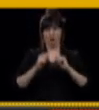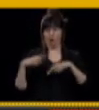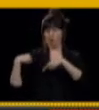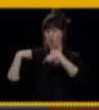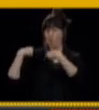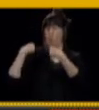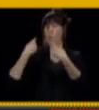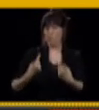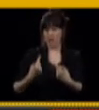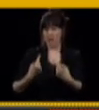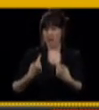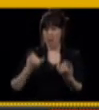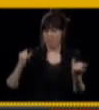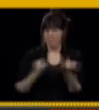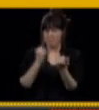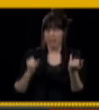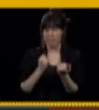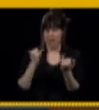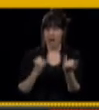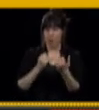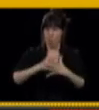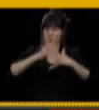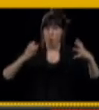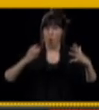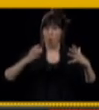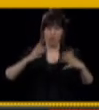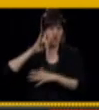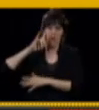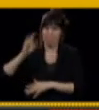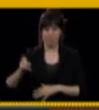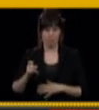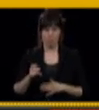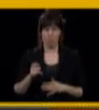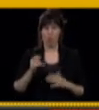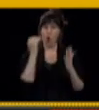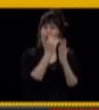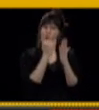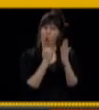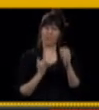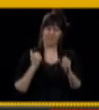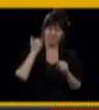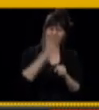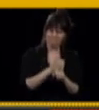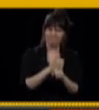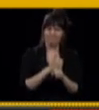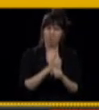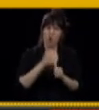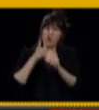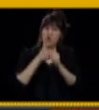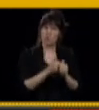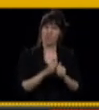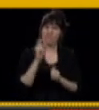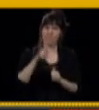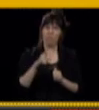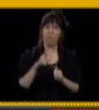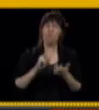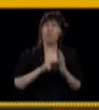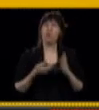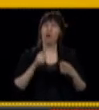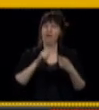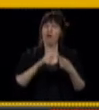il faut qu'on respecte les consignes ça le moins possible de chez soi